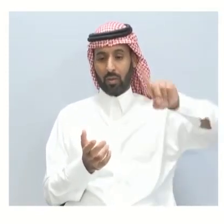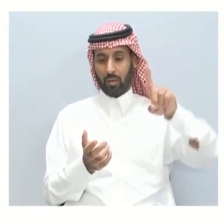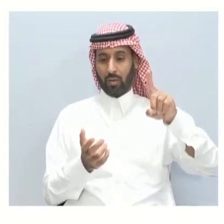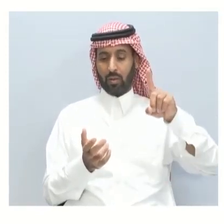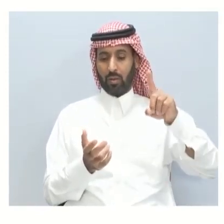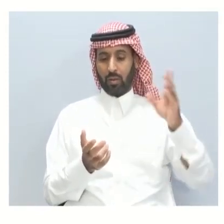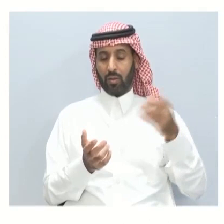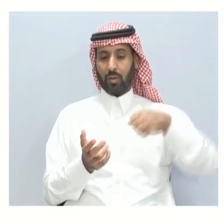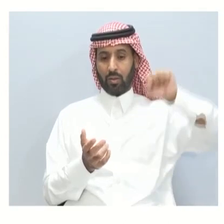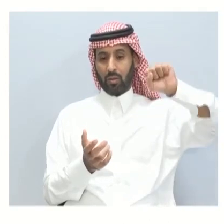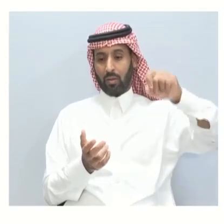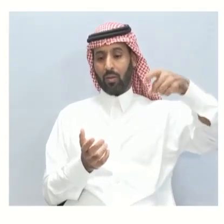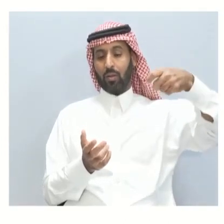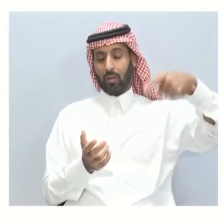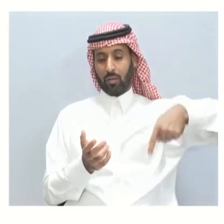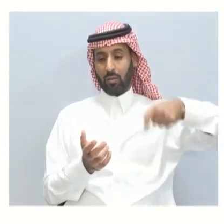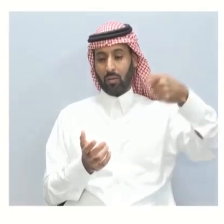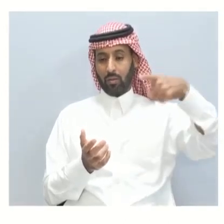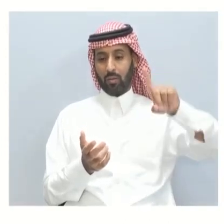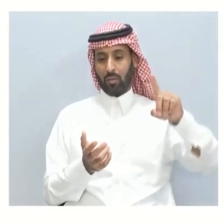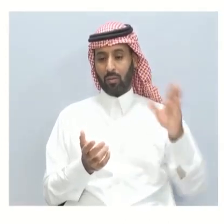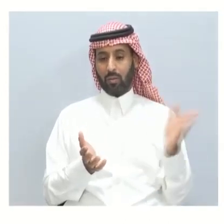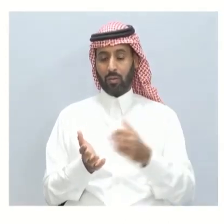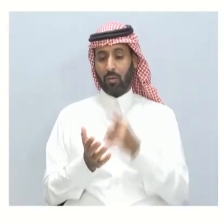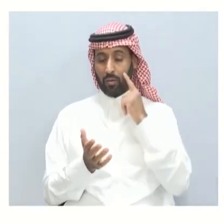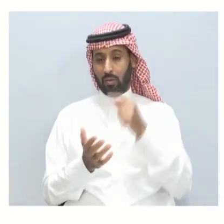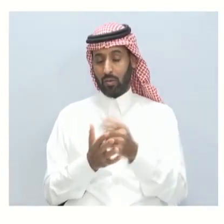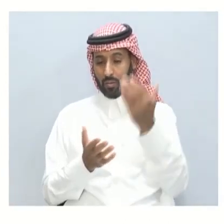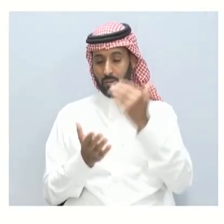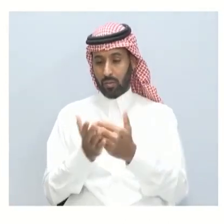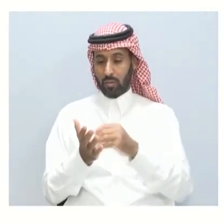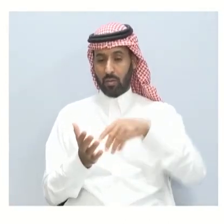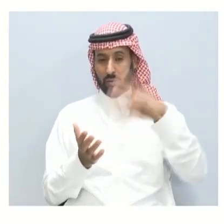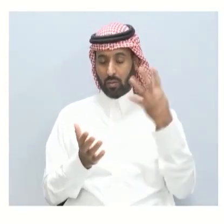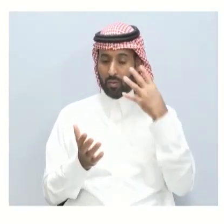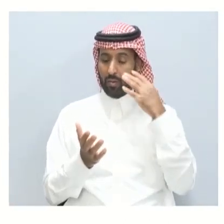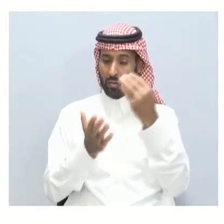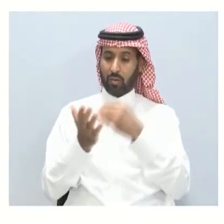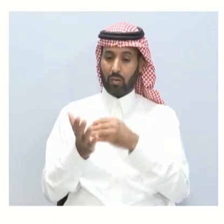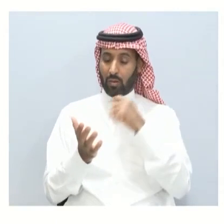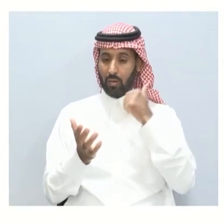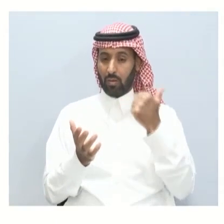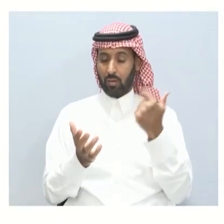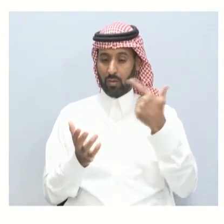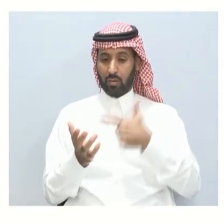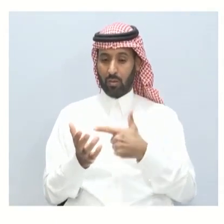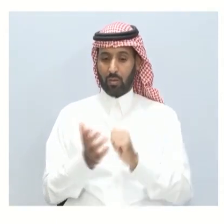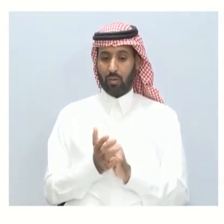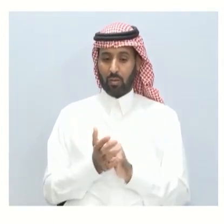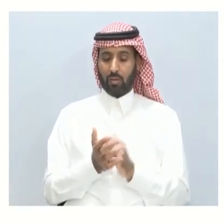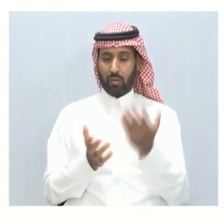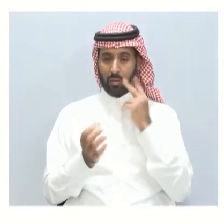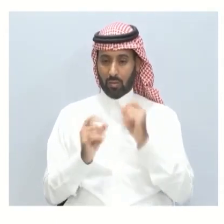لاحظ انه هنا اس وبي ودي بالنسبه للمستوى الرابع قلنا انه يقع في المجموعه السادسه والسابعه كذلك